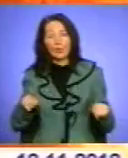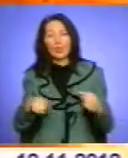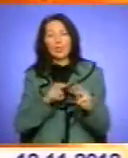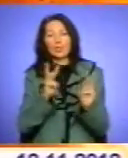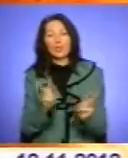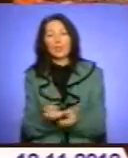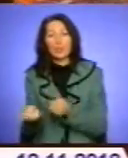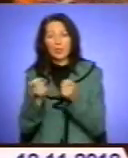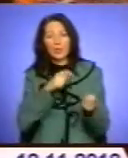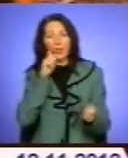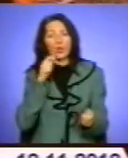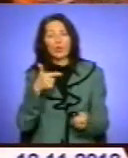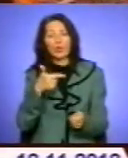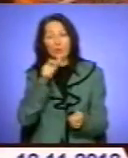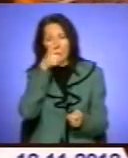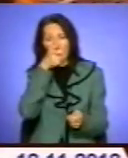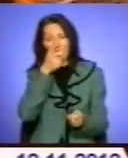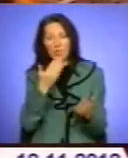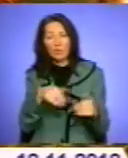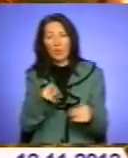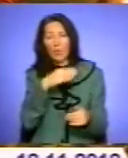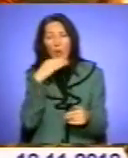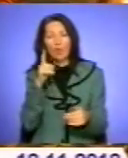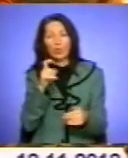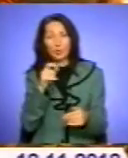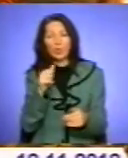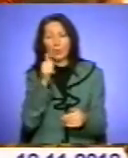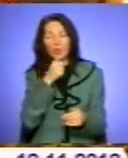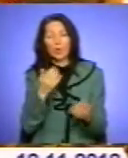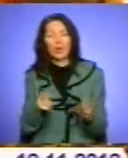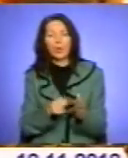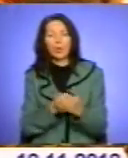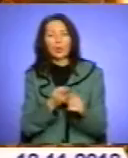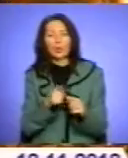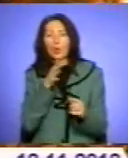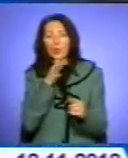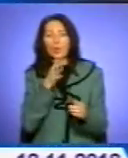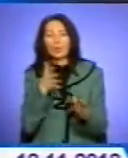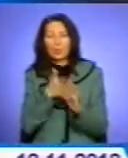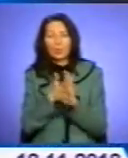Греції. Їм уже багато сотень років. Вони й дотепер продовжують випромінювати цілющу силу.